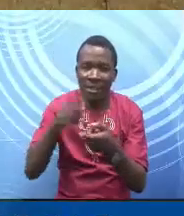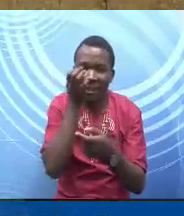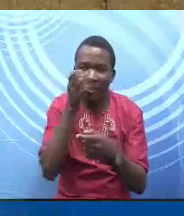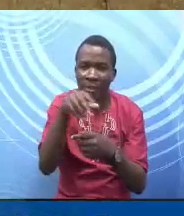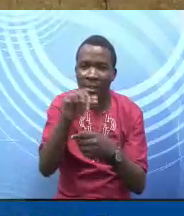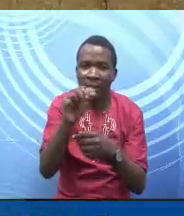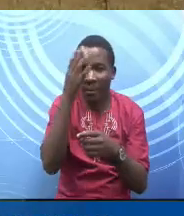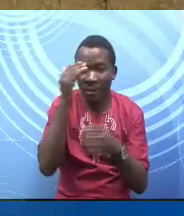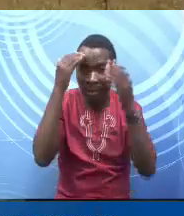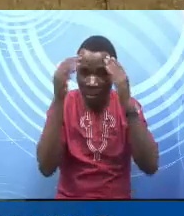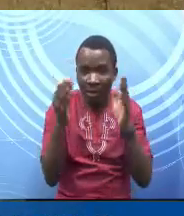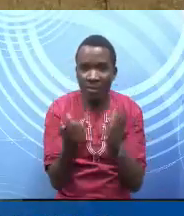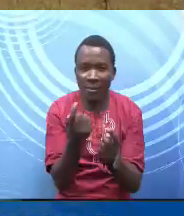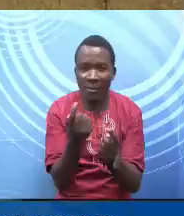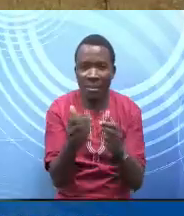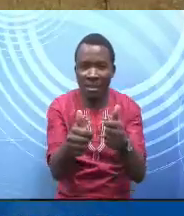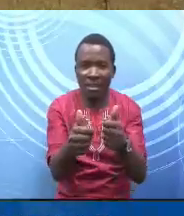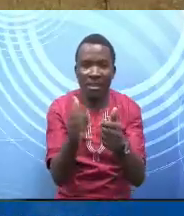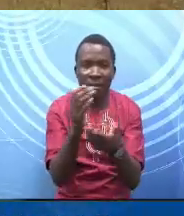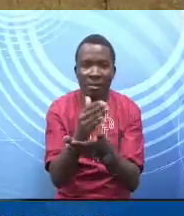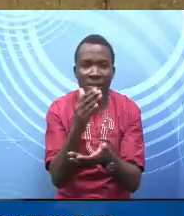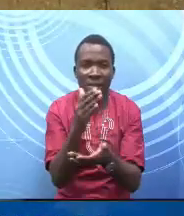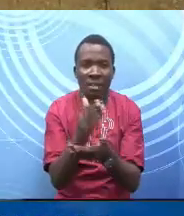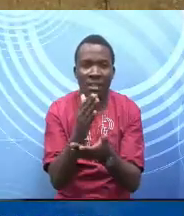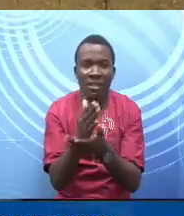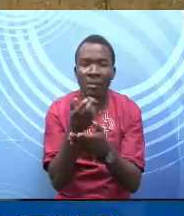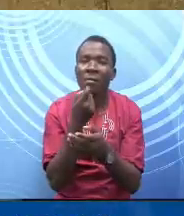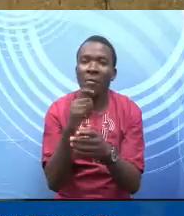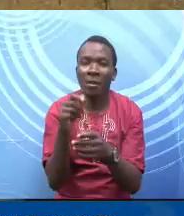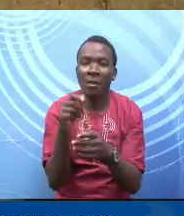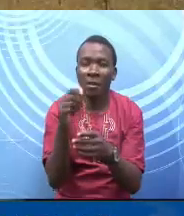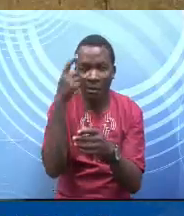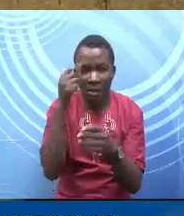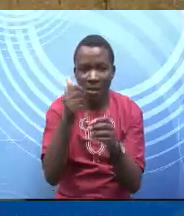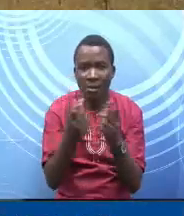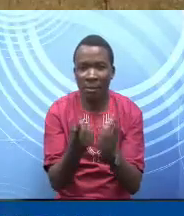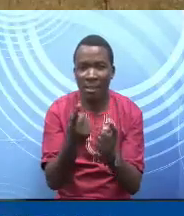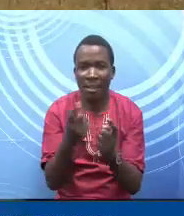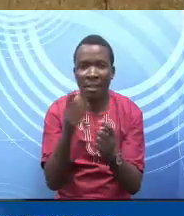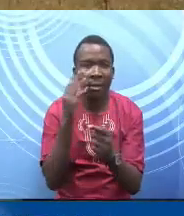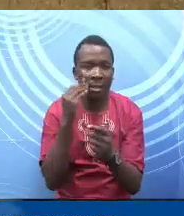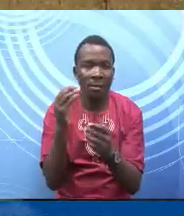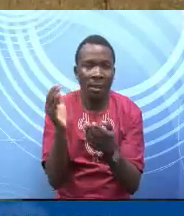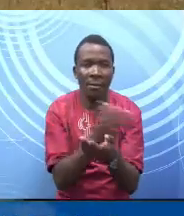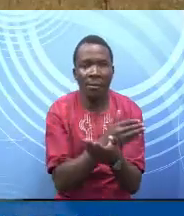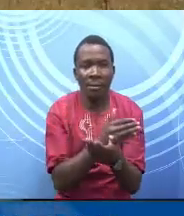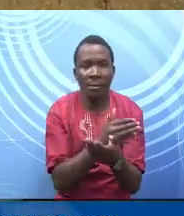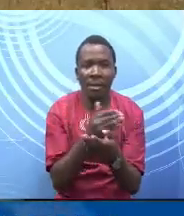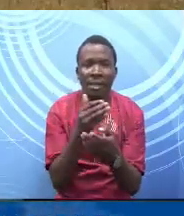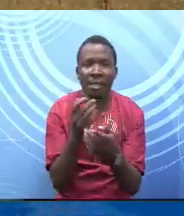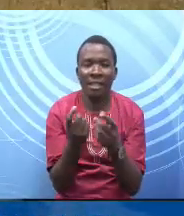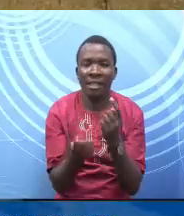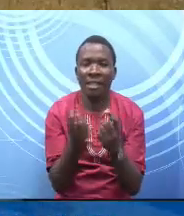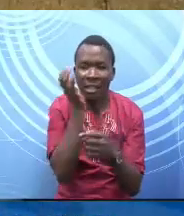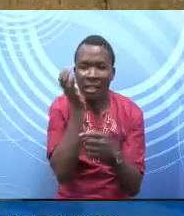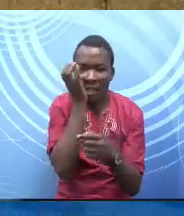bazi kubiteka rwose no kwibirwa kubiteka bamenyereye ifu bagateruraho aho ibishyimbo birashya kandi